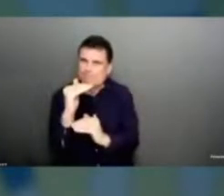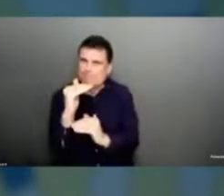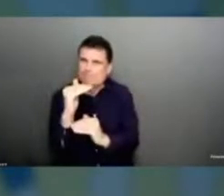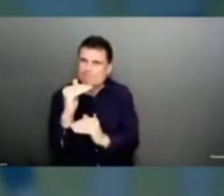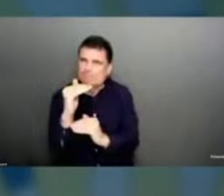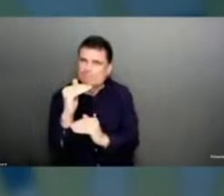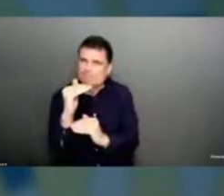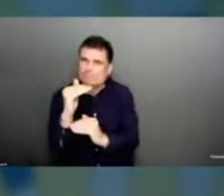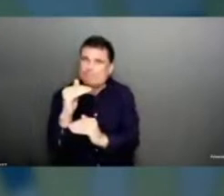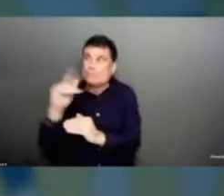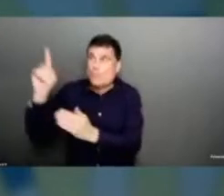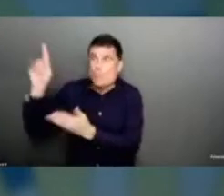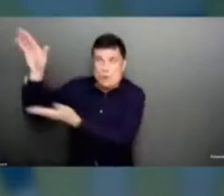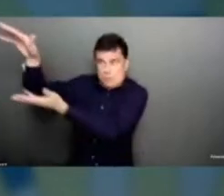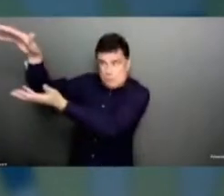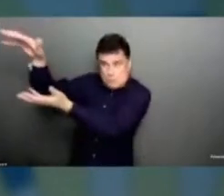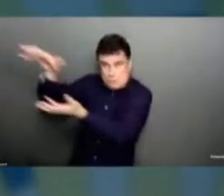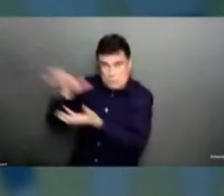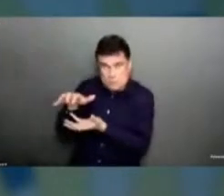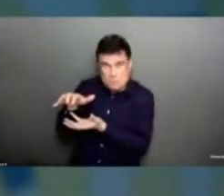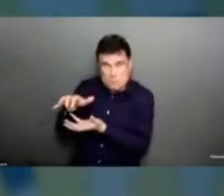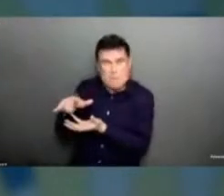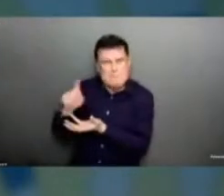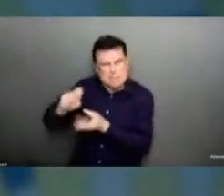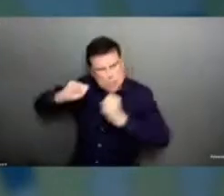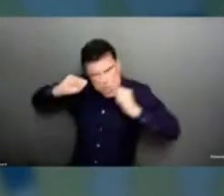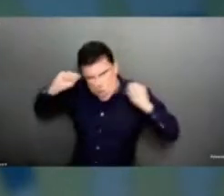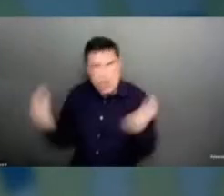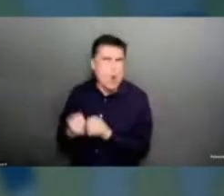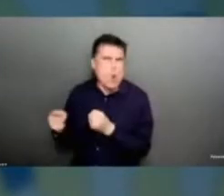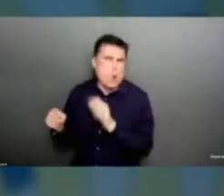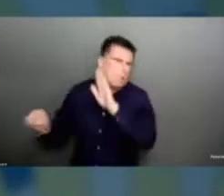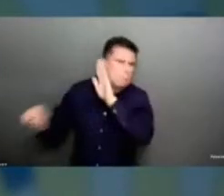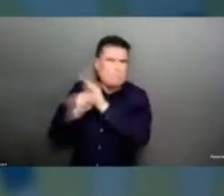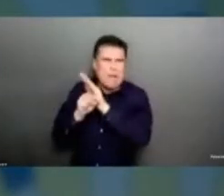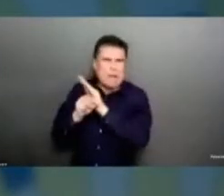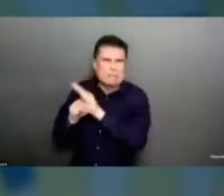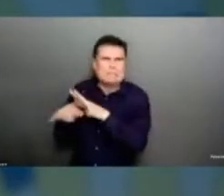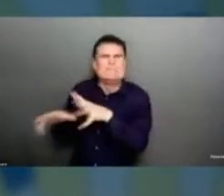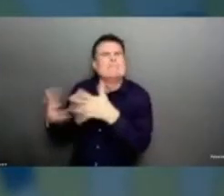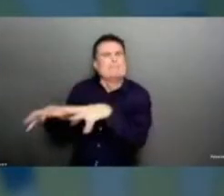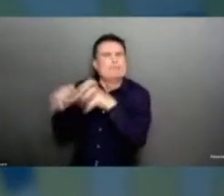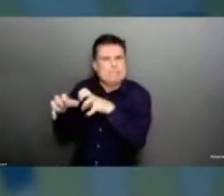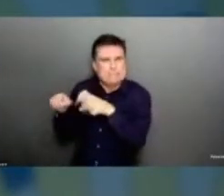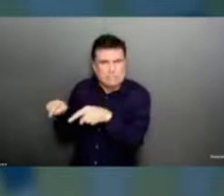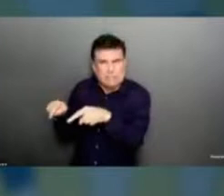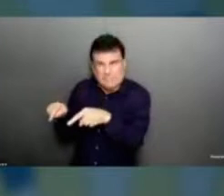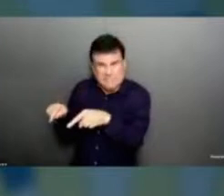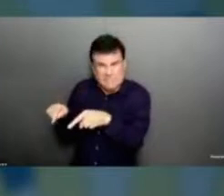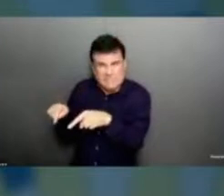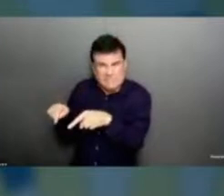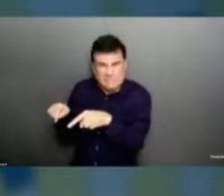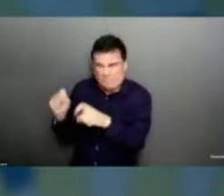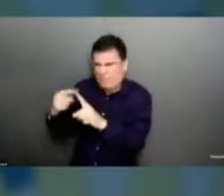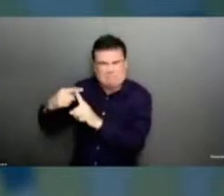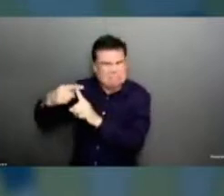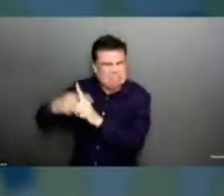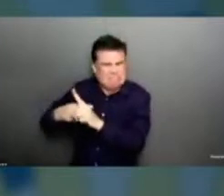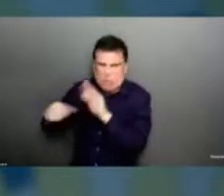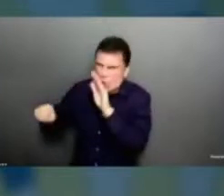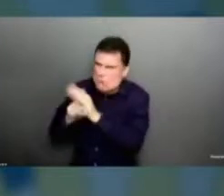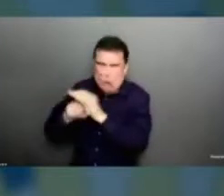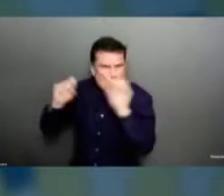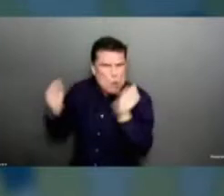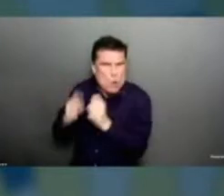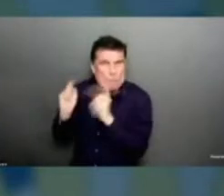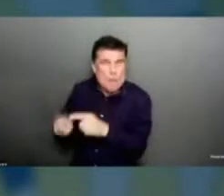freezer. But that means we can also use the Pfizer vaccine to start immunizing residents of long-term care 所以 homes. 这主要